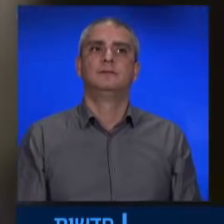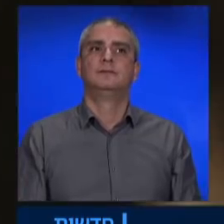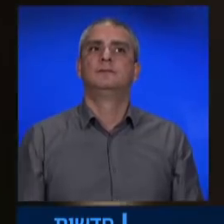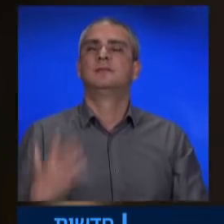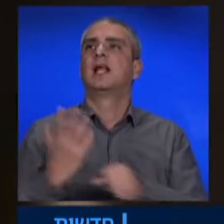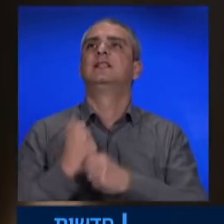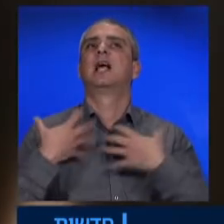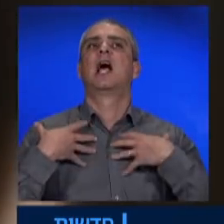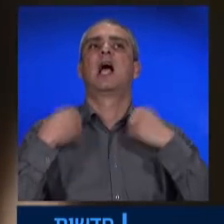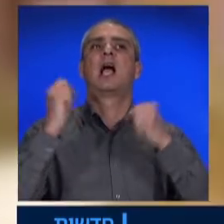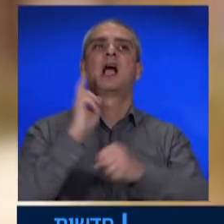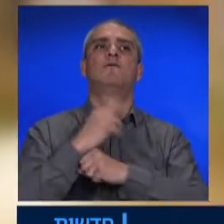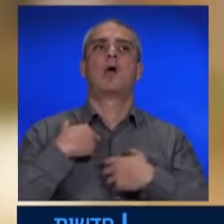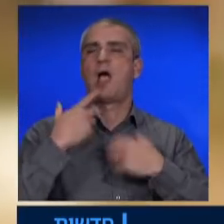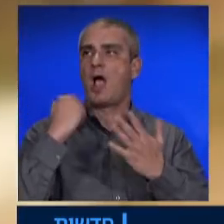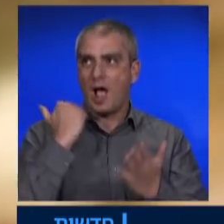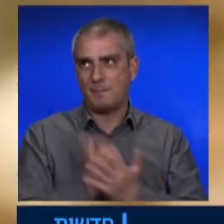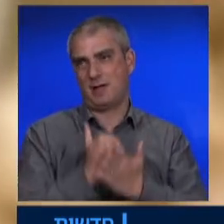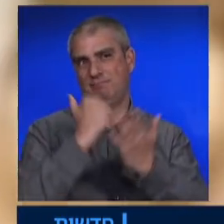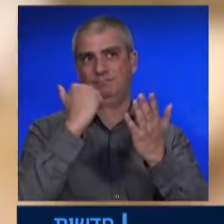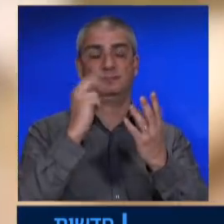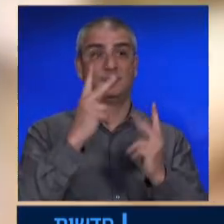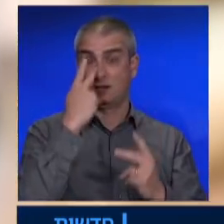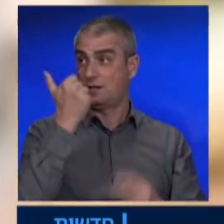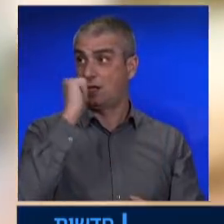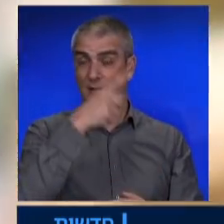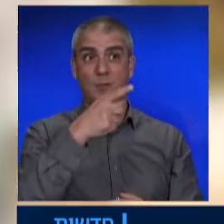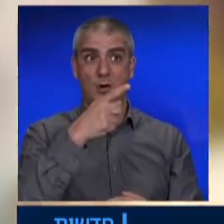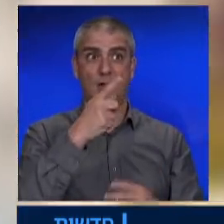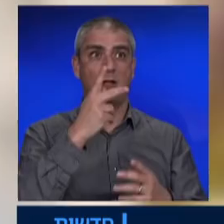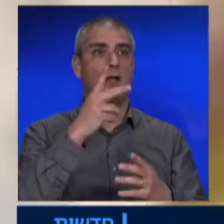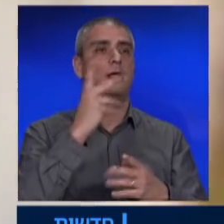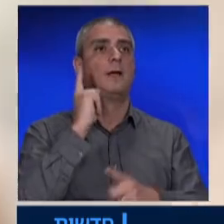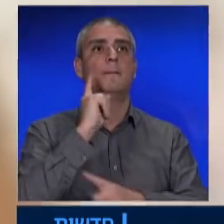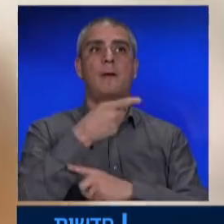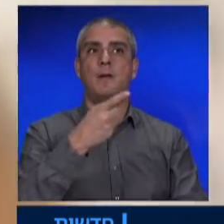רפואתנו. אמן. כך נראתה אמש ההבדלה במלון בקיבוץ לוי.